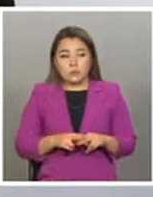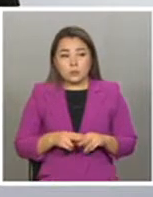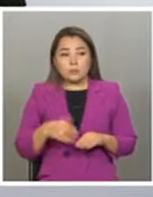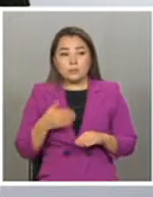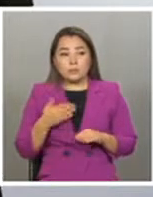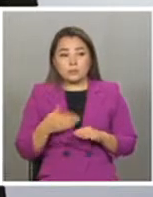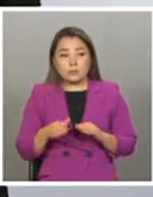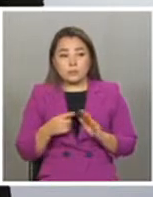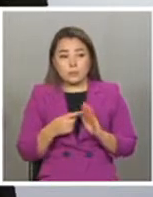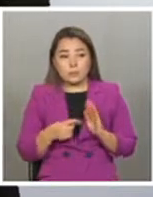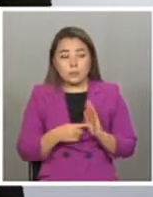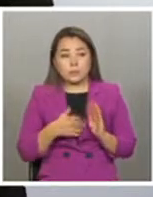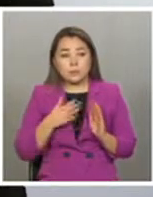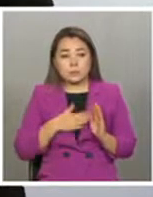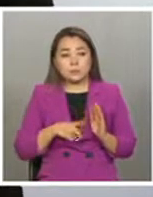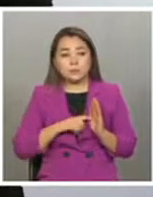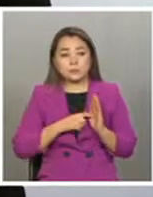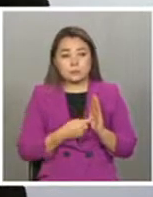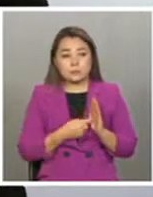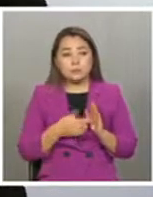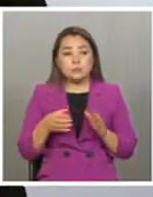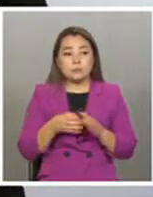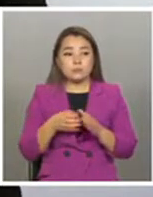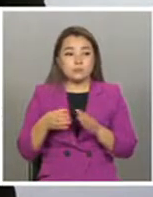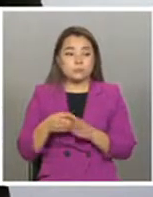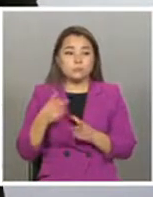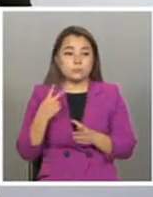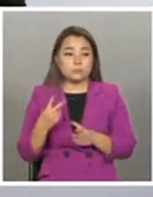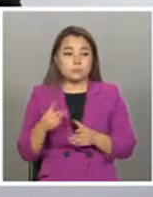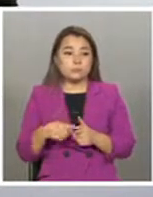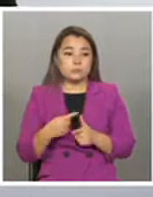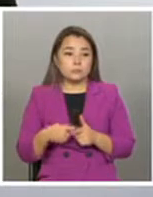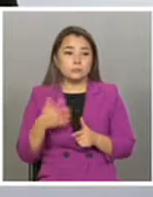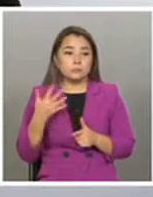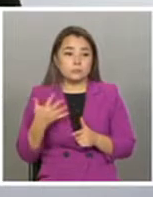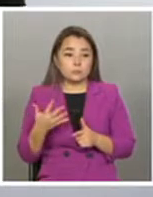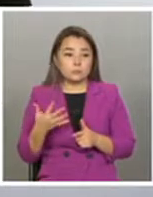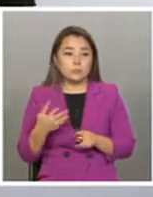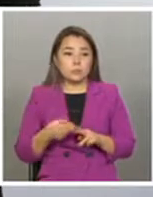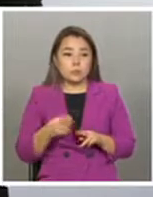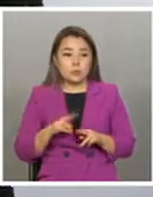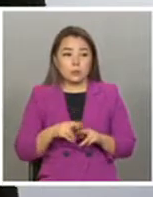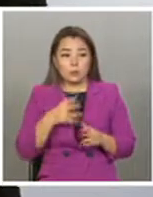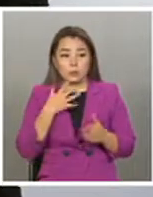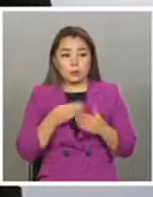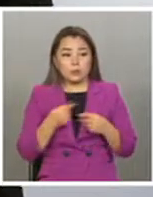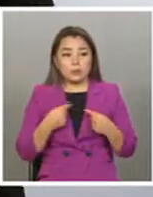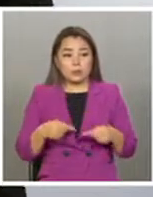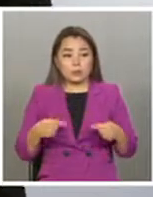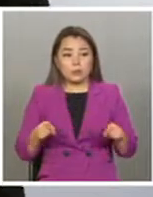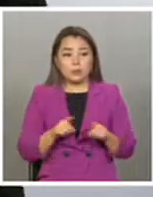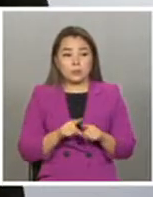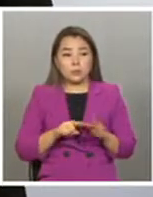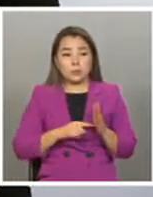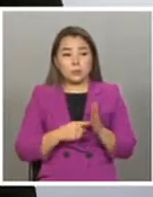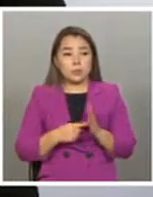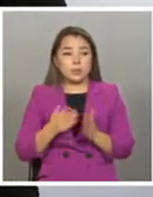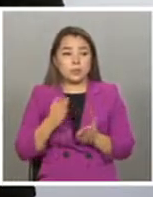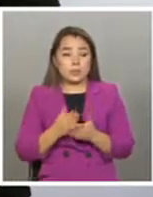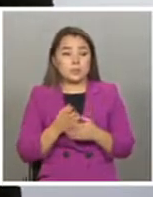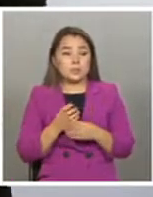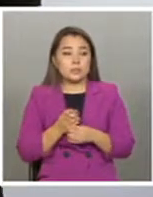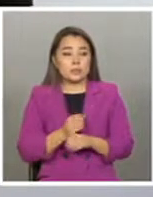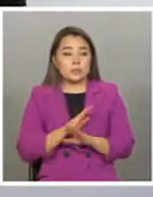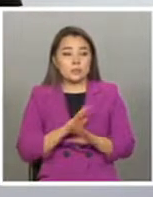бөлімінің жай көбейткіштерге жіктелуінде 2 немесе 5 және олардан өзге де көбейткіштер бар